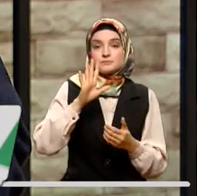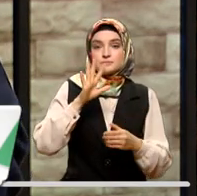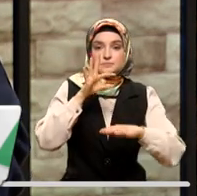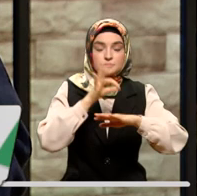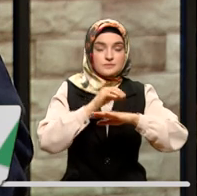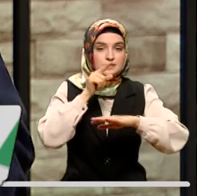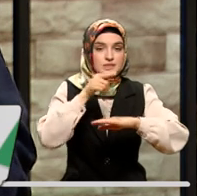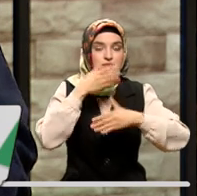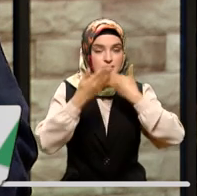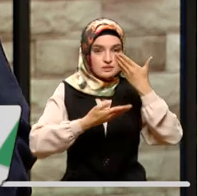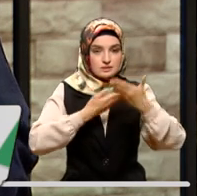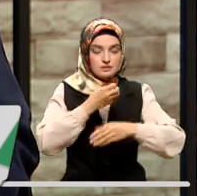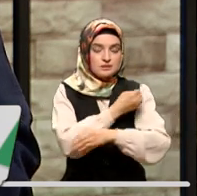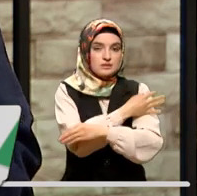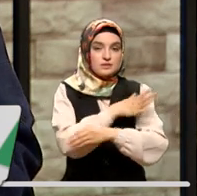anlat atölyesi var.